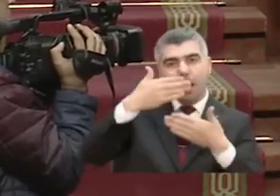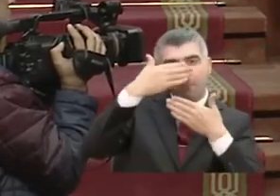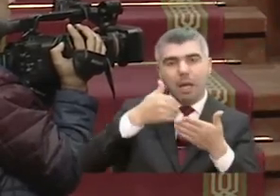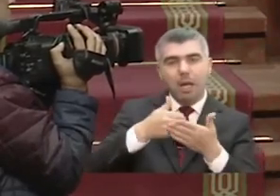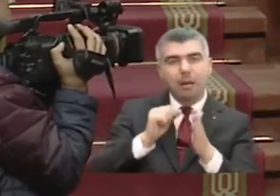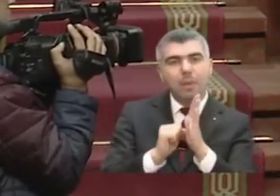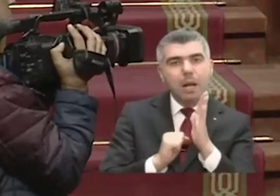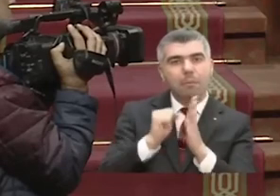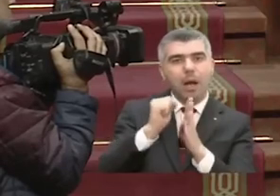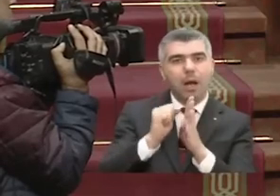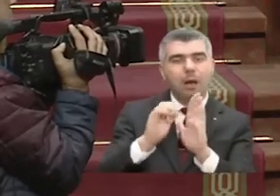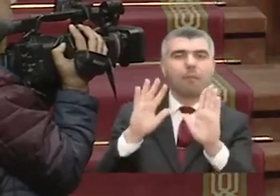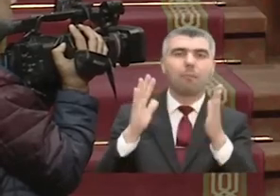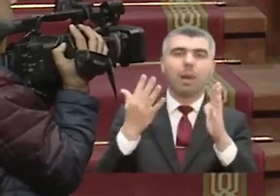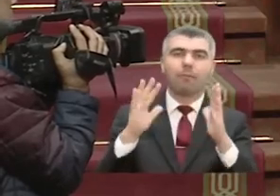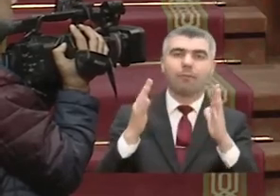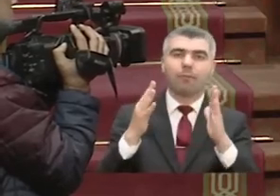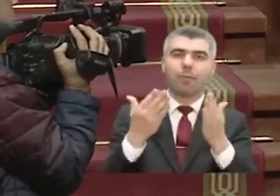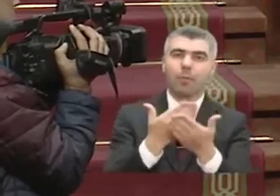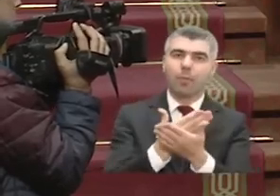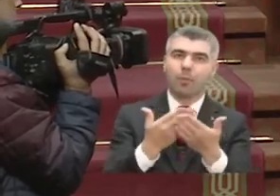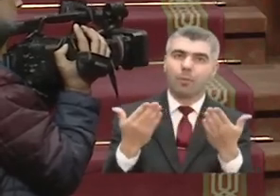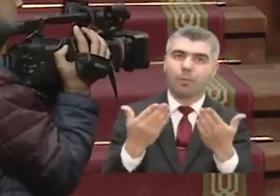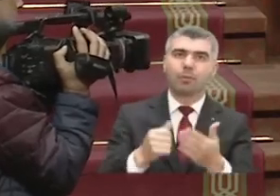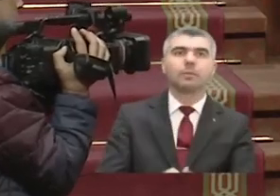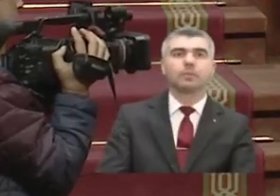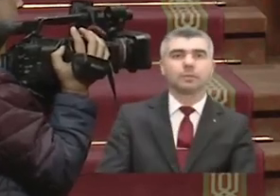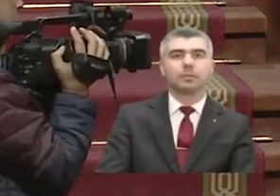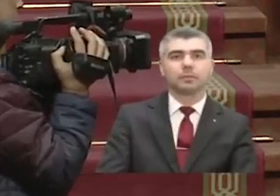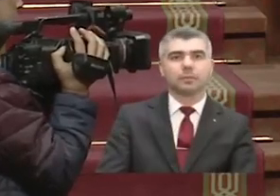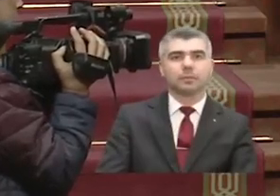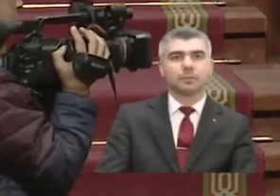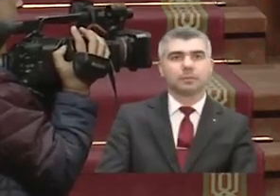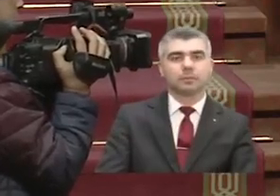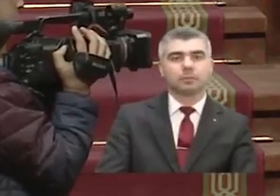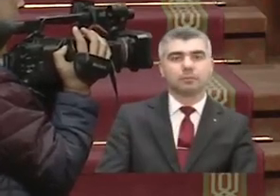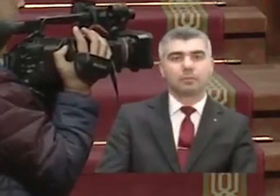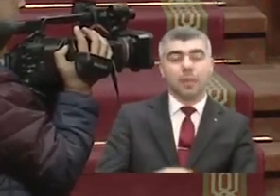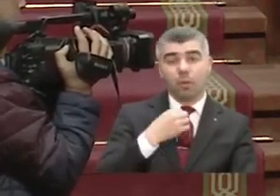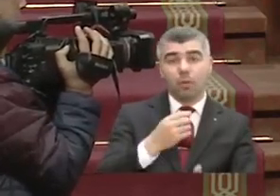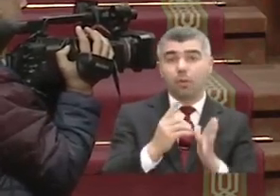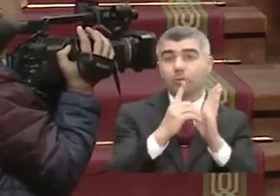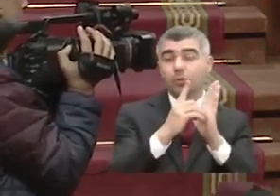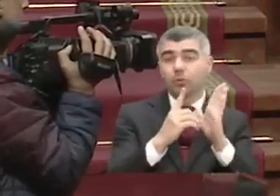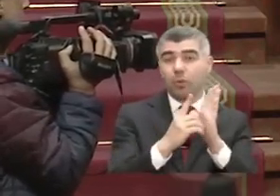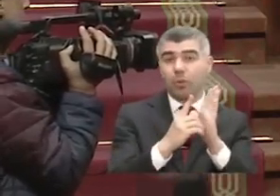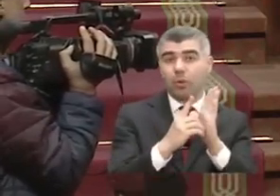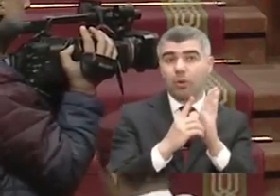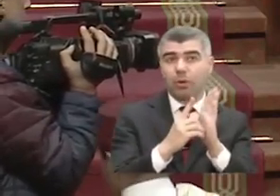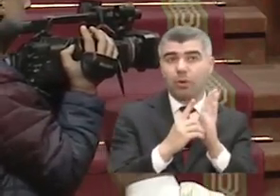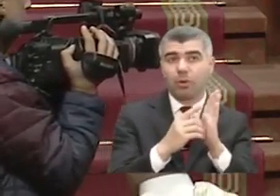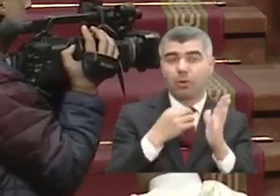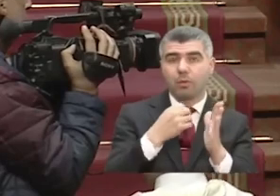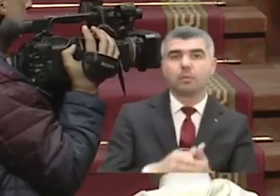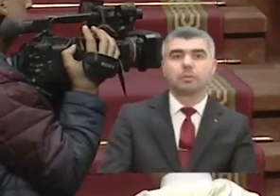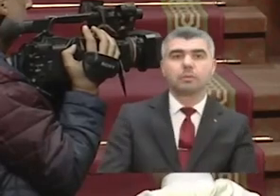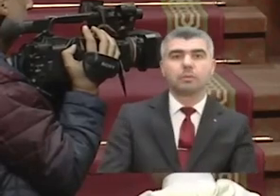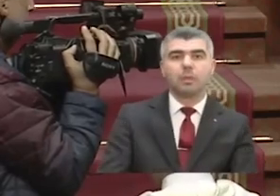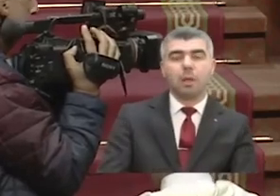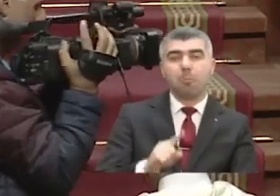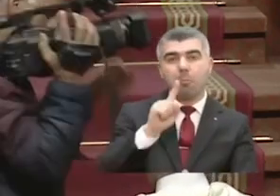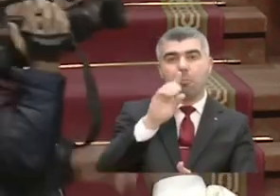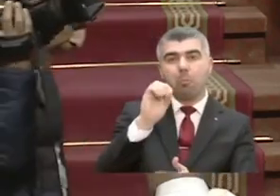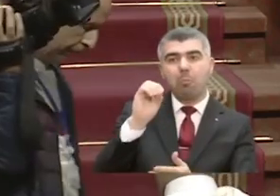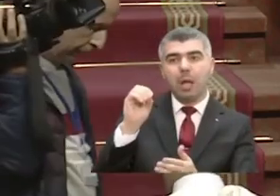وخصنا نصفقوا له وهذا مزيان. من الناحية الدستورية السيدة الرئيسة كاين الفصل 100